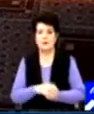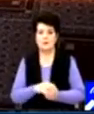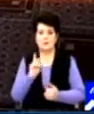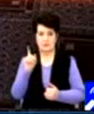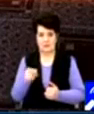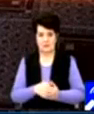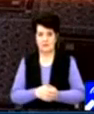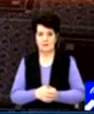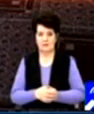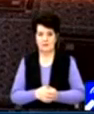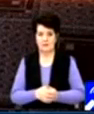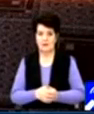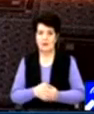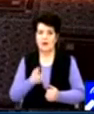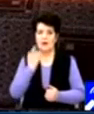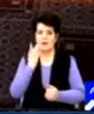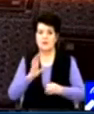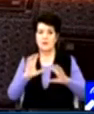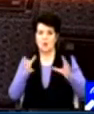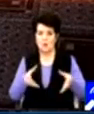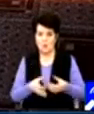Dar rusul, de când e lumea,